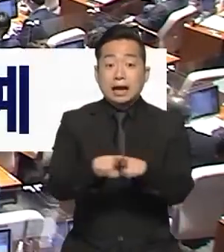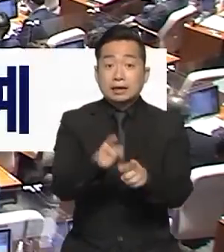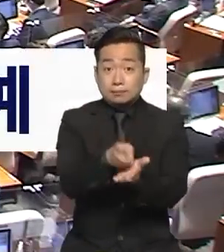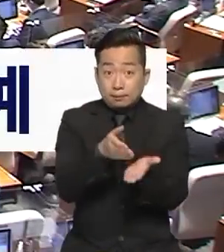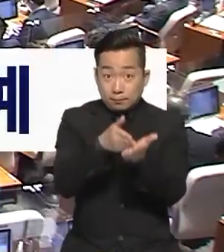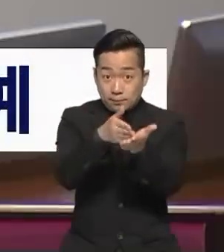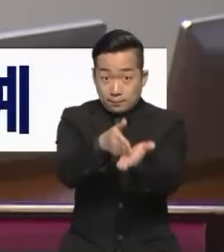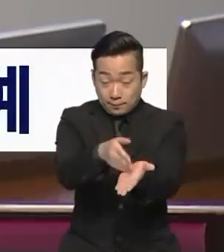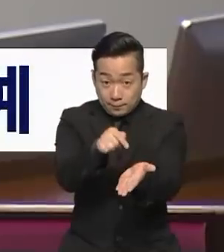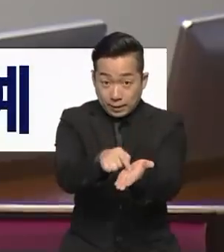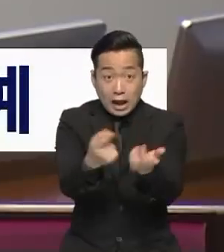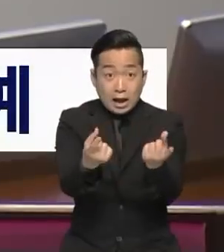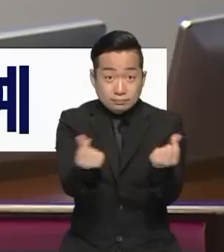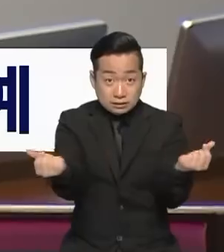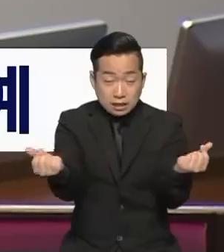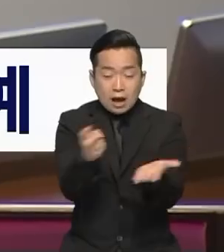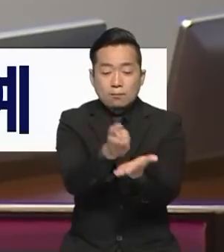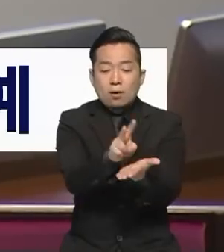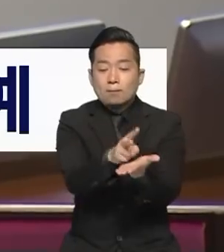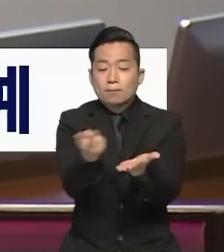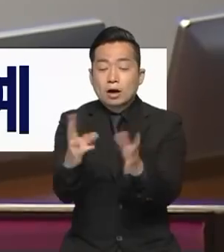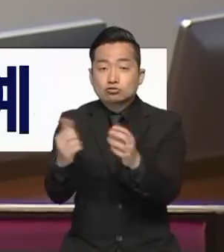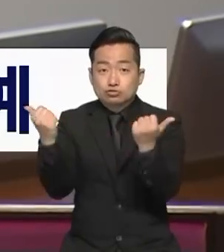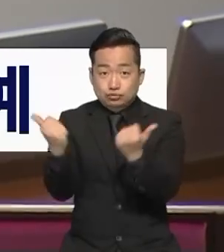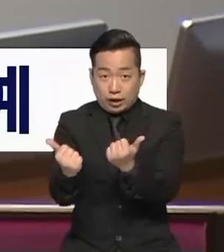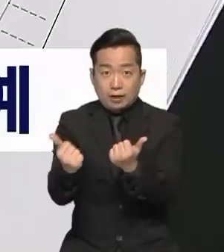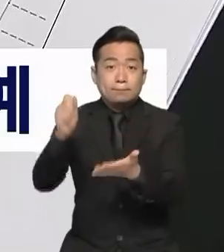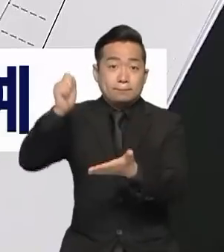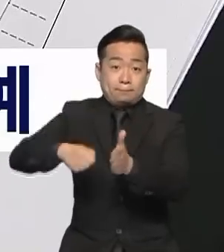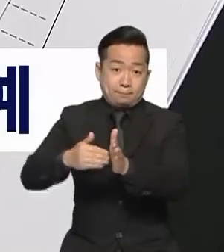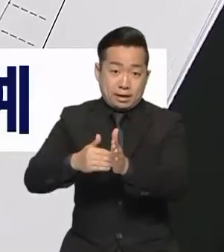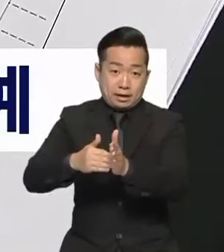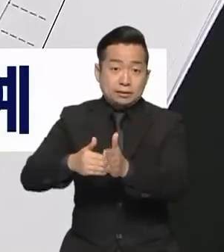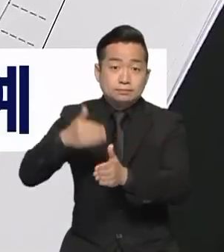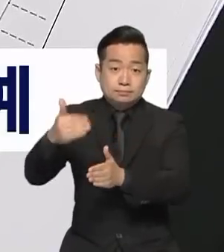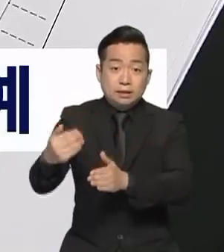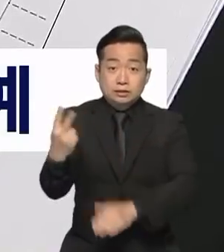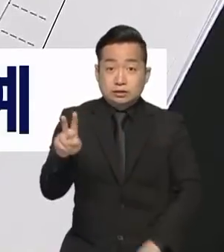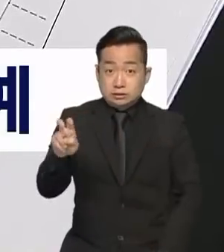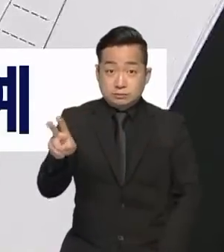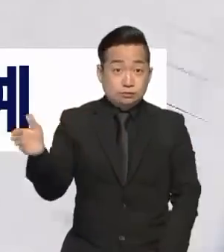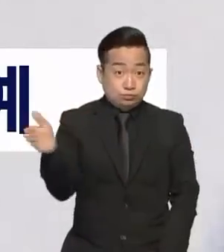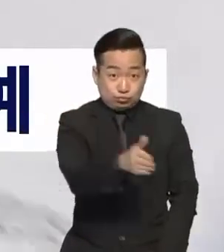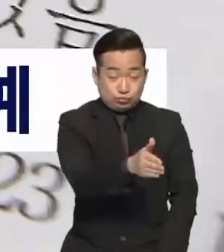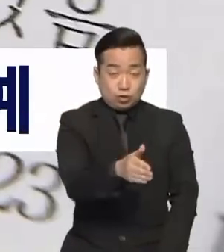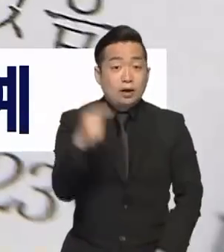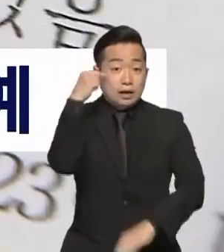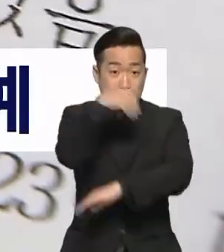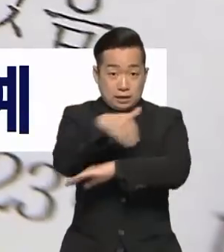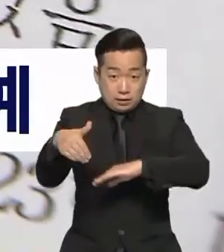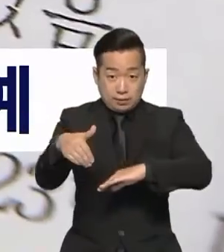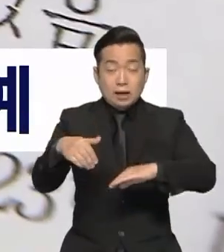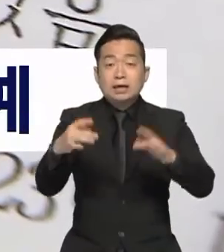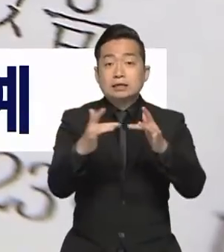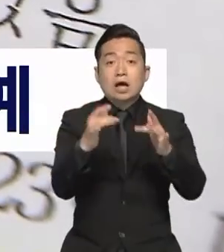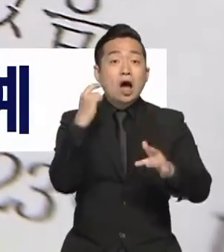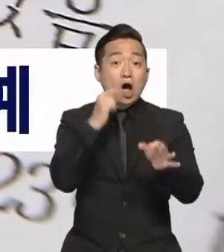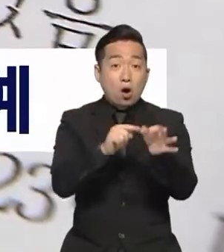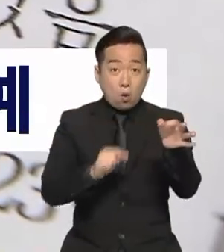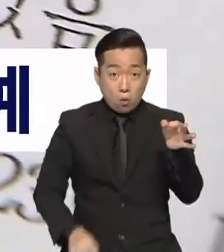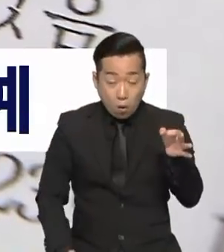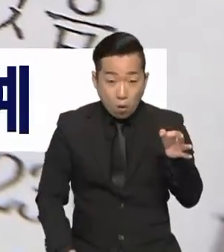법안은 비슷한 내용의 법안으로 대체돼 국회 본회의를 통과했고 2022년부터 시행 예정이던 가상화폐